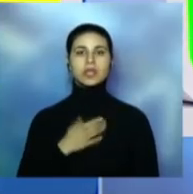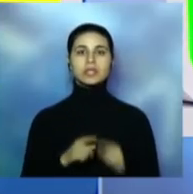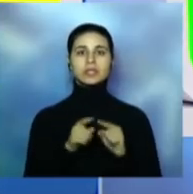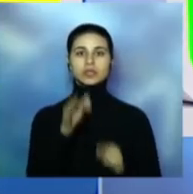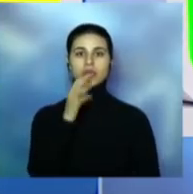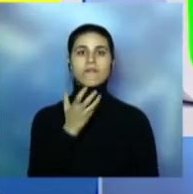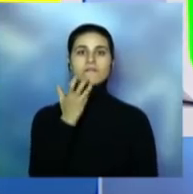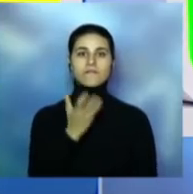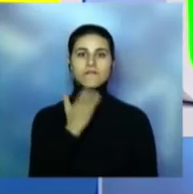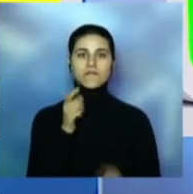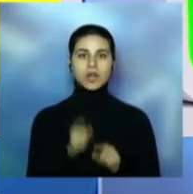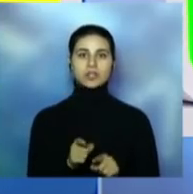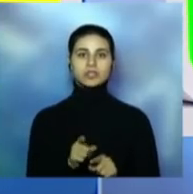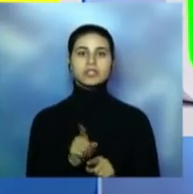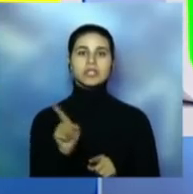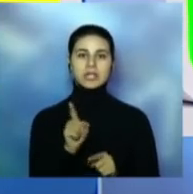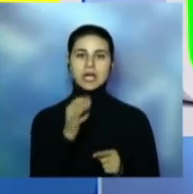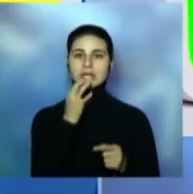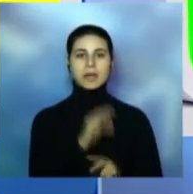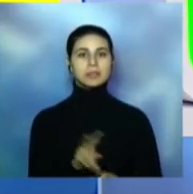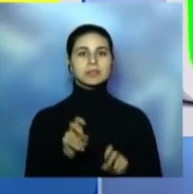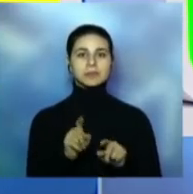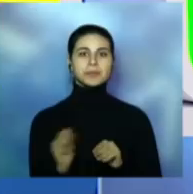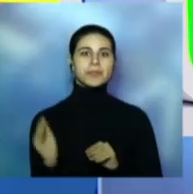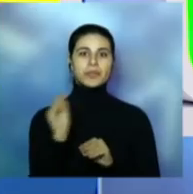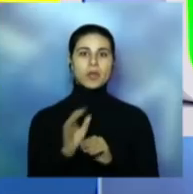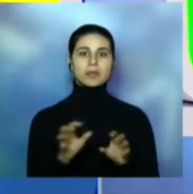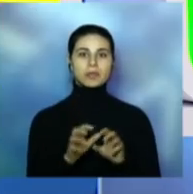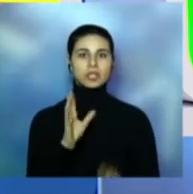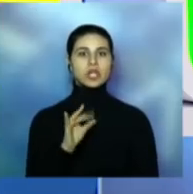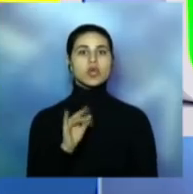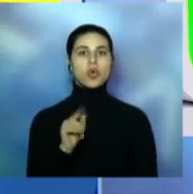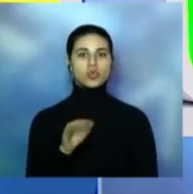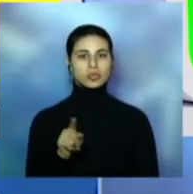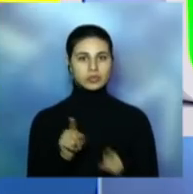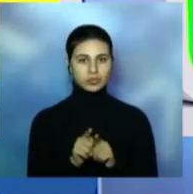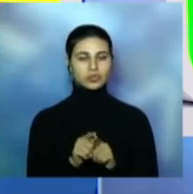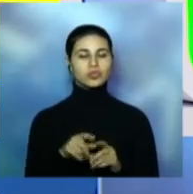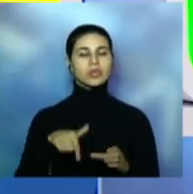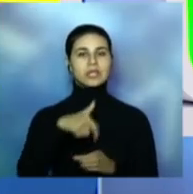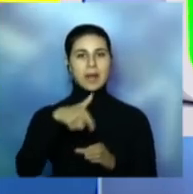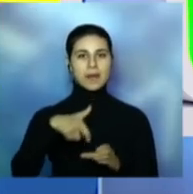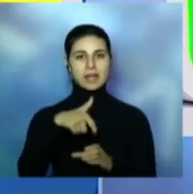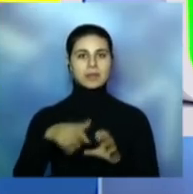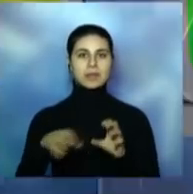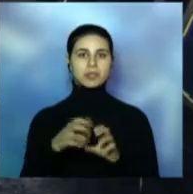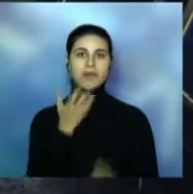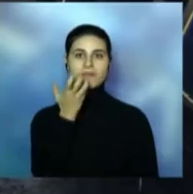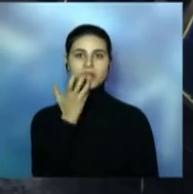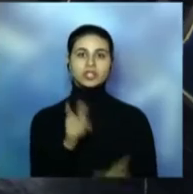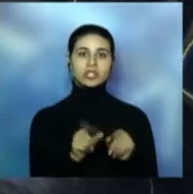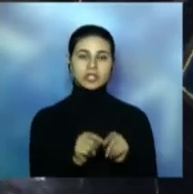სეზონურად ვაშლი იქნება თუ ნებისმიერი სხვა პროდუქტი დავამატოთ მაწონს და გვექნება იოგურტი. მოკლედ დაბლენდერებული მაწონი და ვაშლი